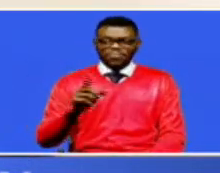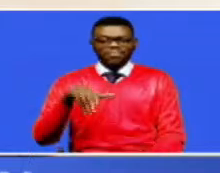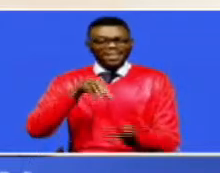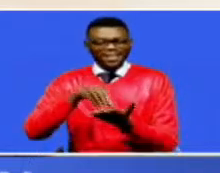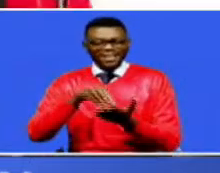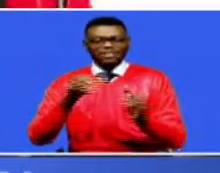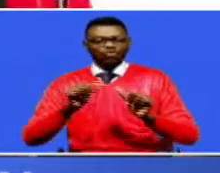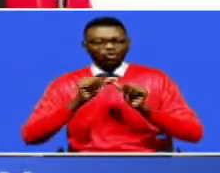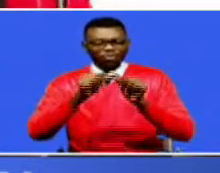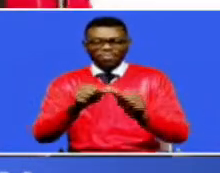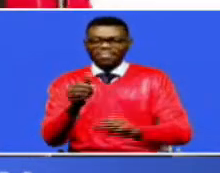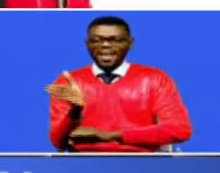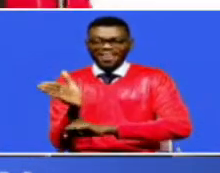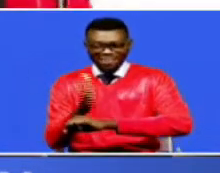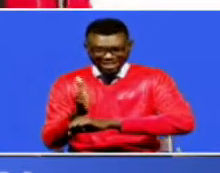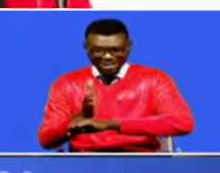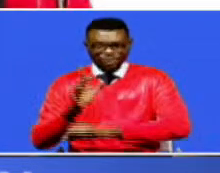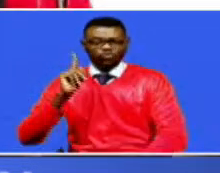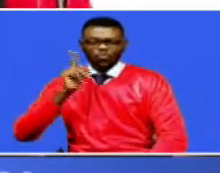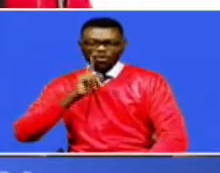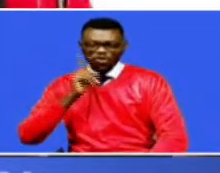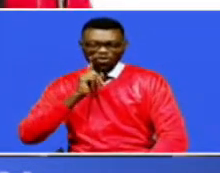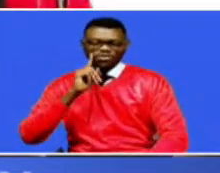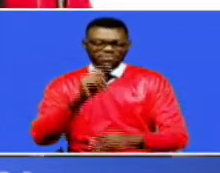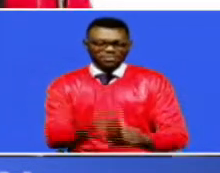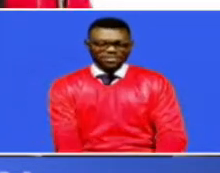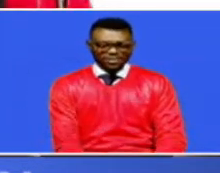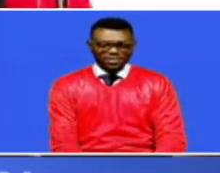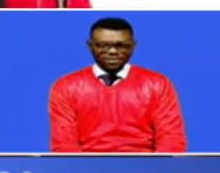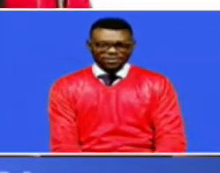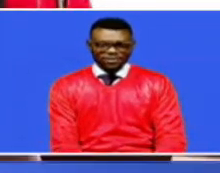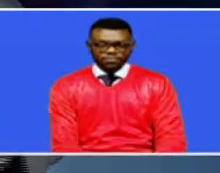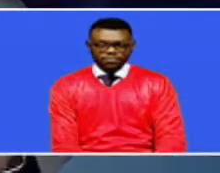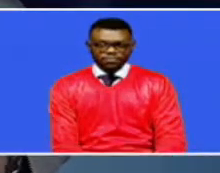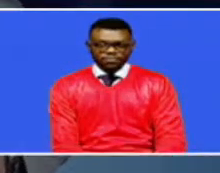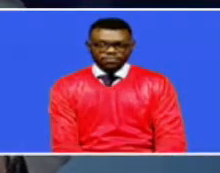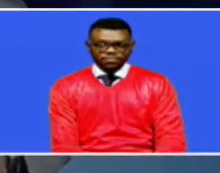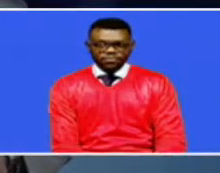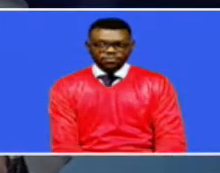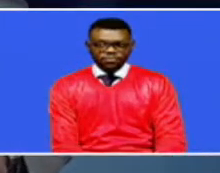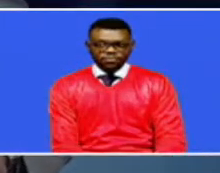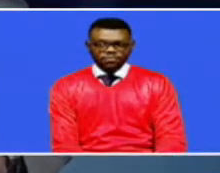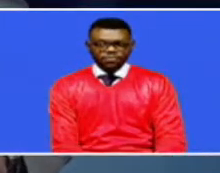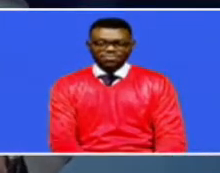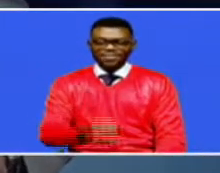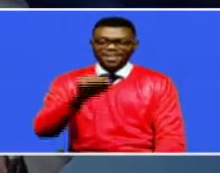itaendelea Alhamisi. Daniel Kariuki, KTN News. Ni kupeleke Afrika Kusini ambako